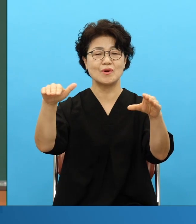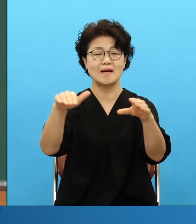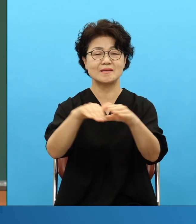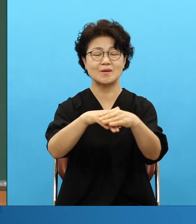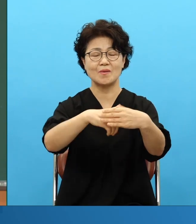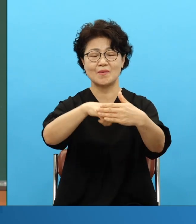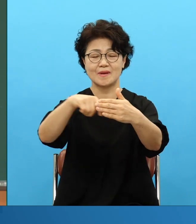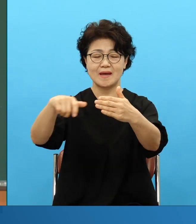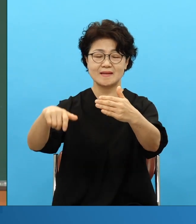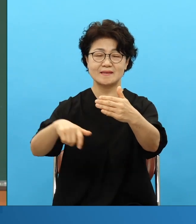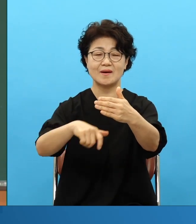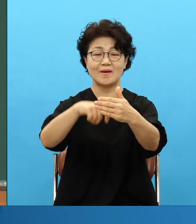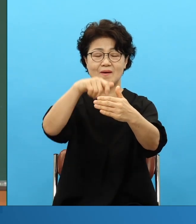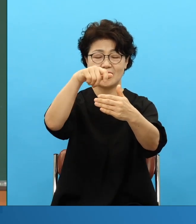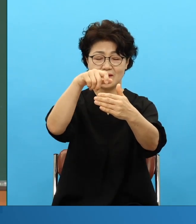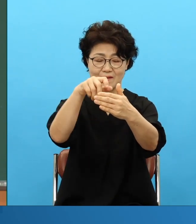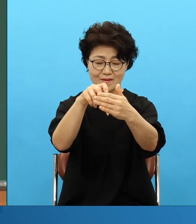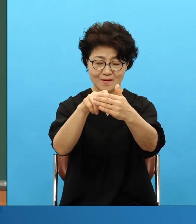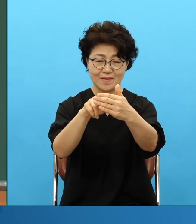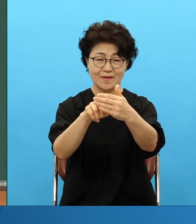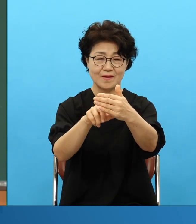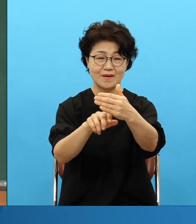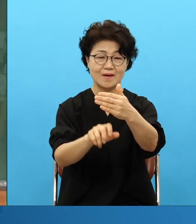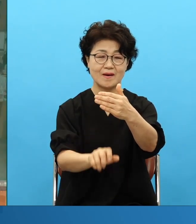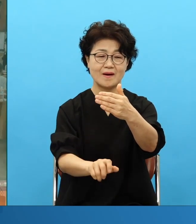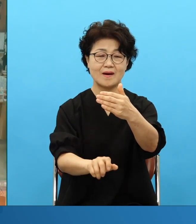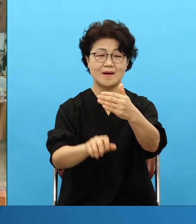문화 속에서